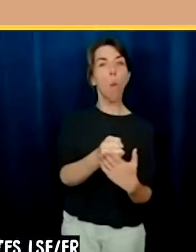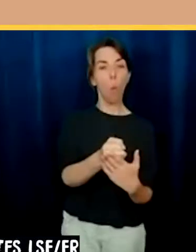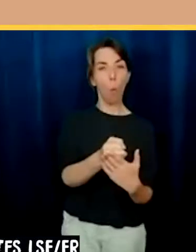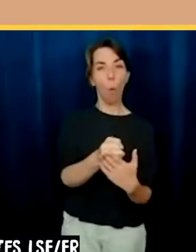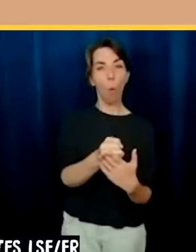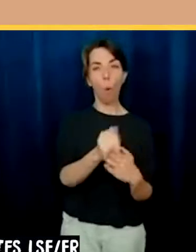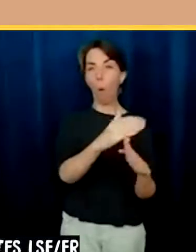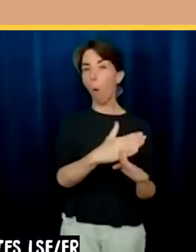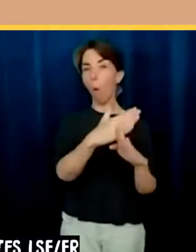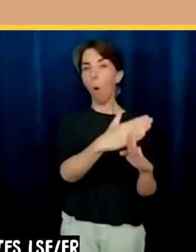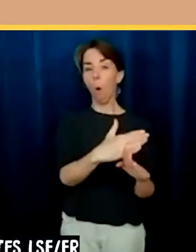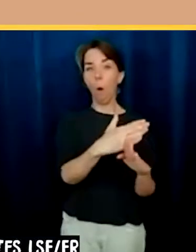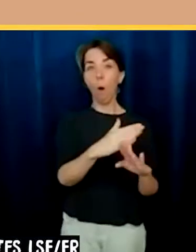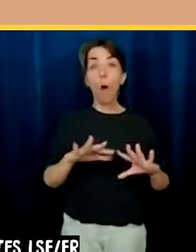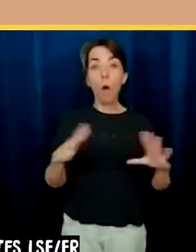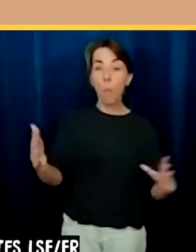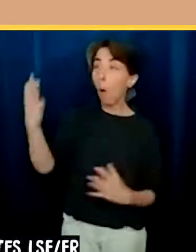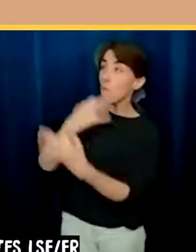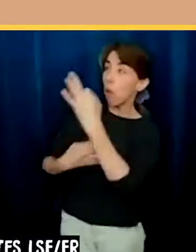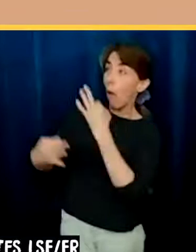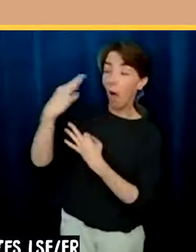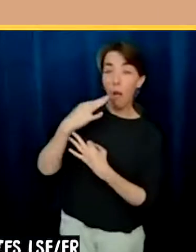dans la manière de s'adresser à nous aussi.